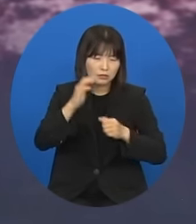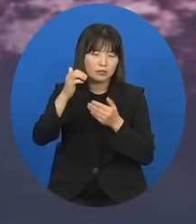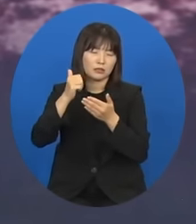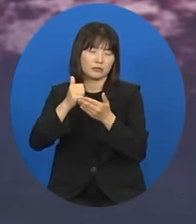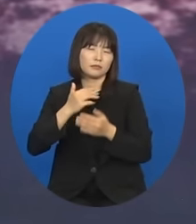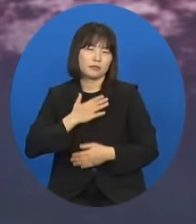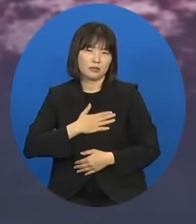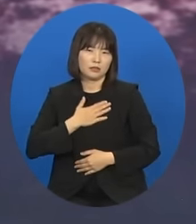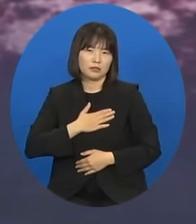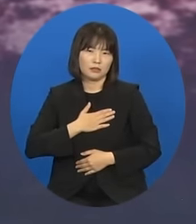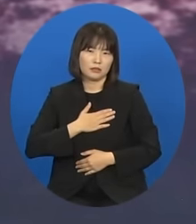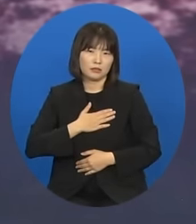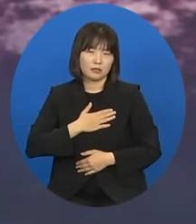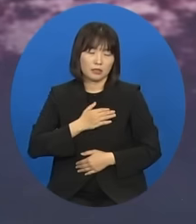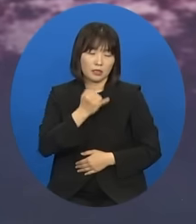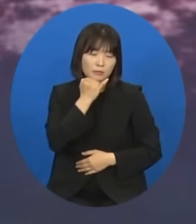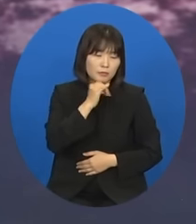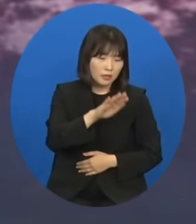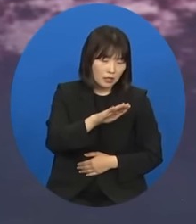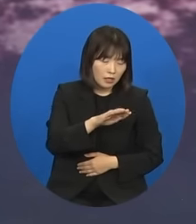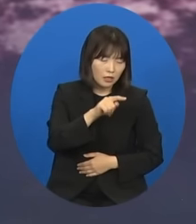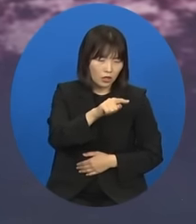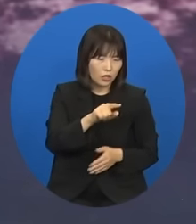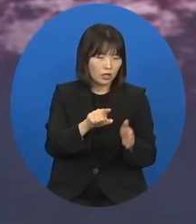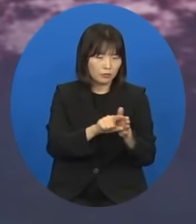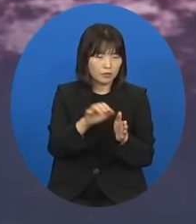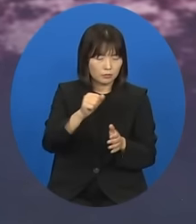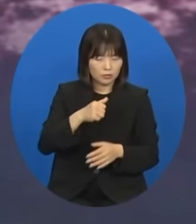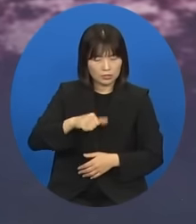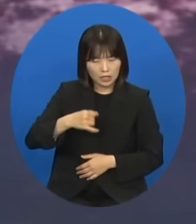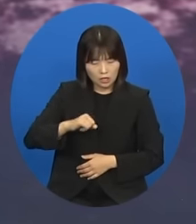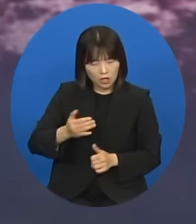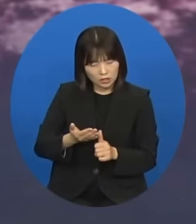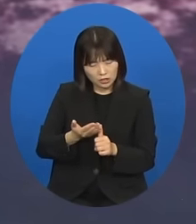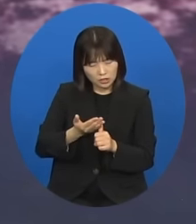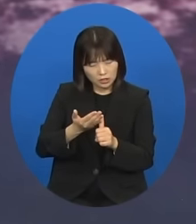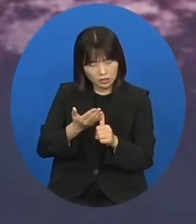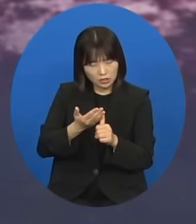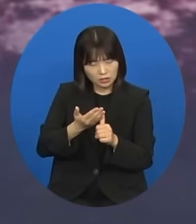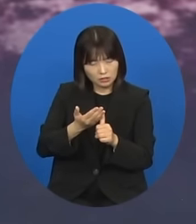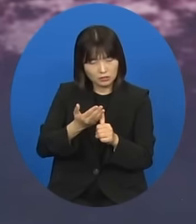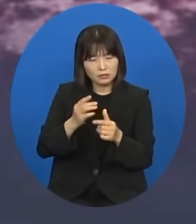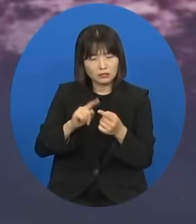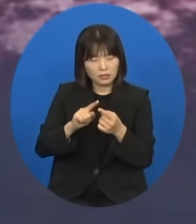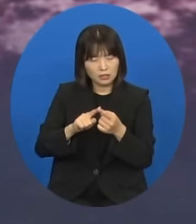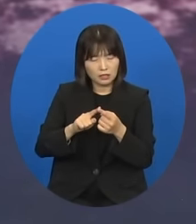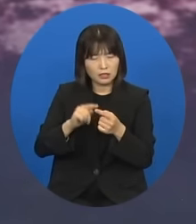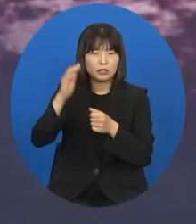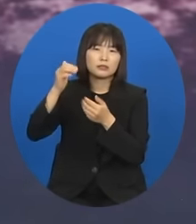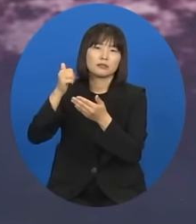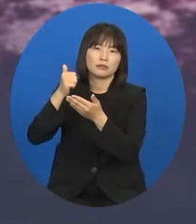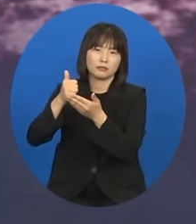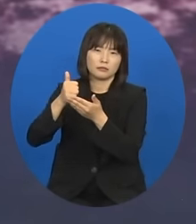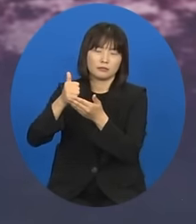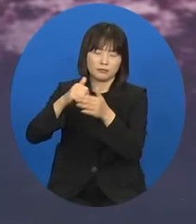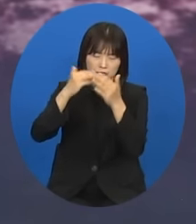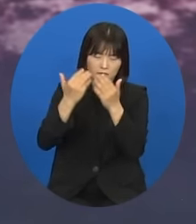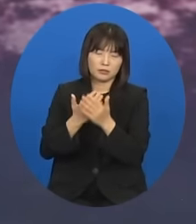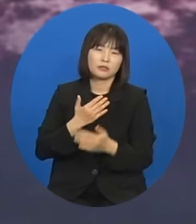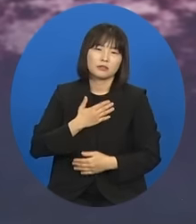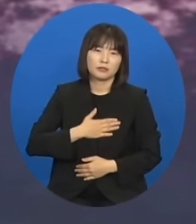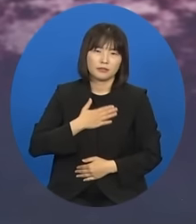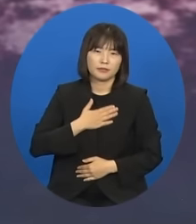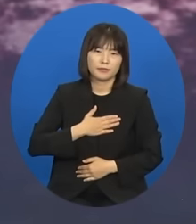있어 리브가가 믿음으로 자녀를 키워보려고 한 것인 줄 내가 다 알고